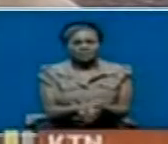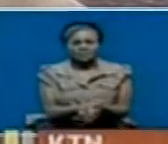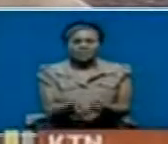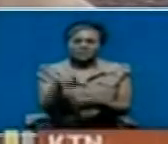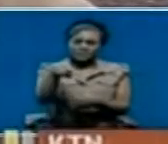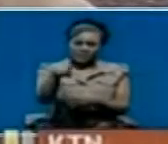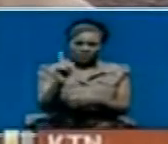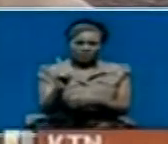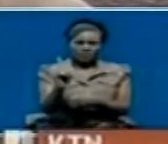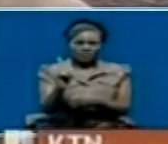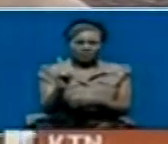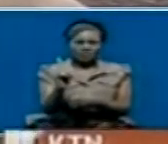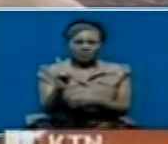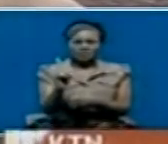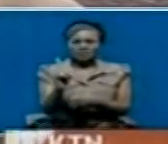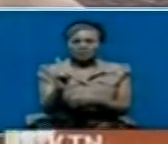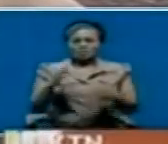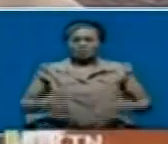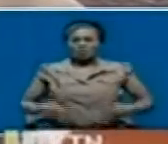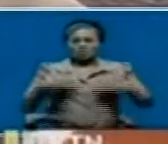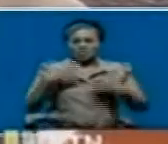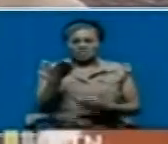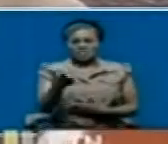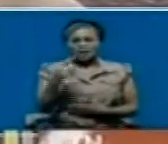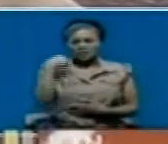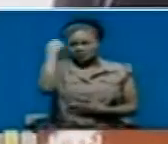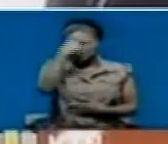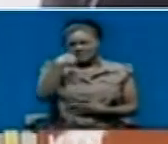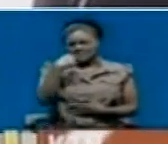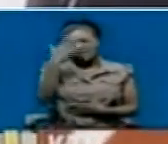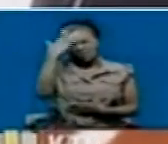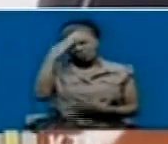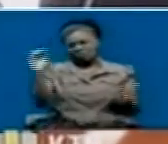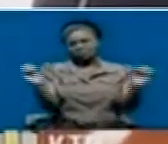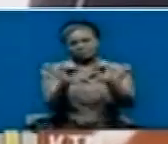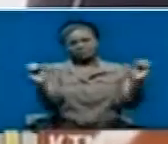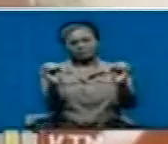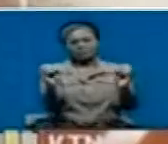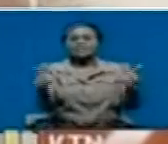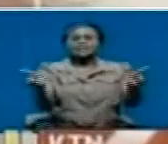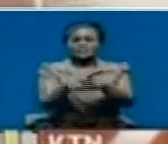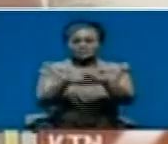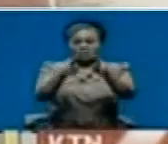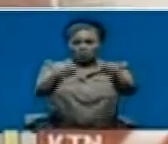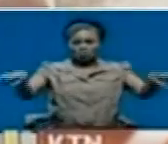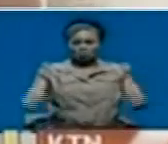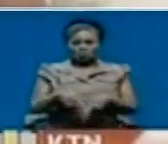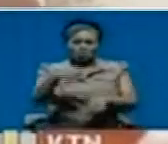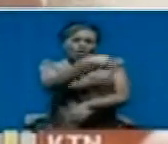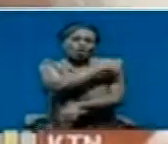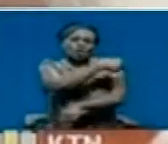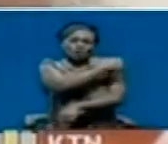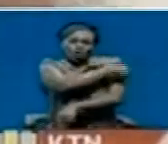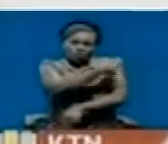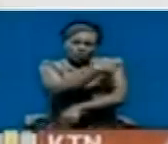inaonekana pengine iko pale, lakini sura sijui. Katika wodi ya hospitali ya wilaya ya